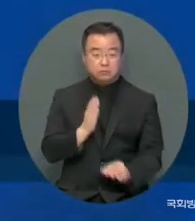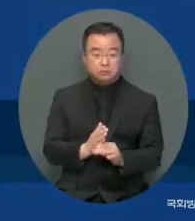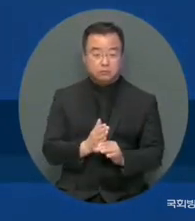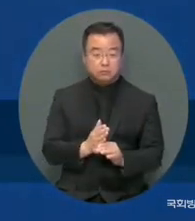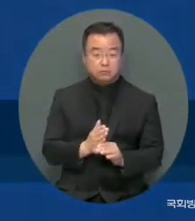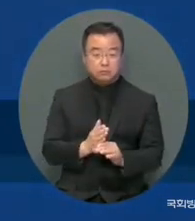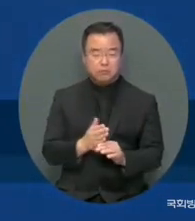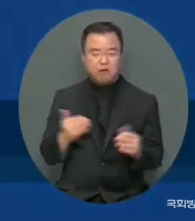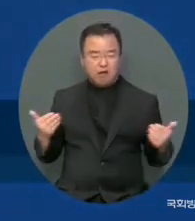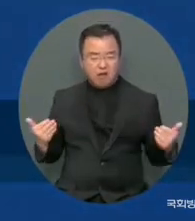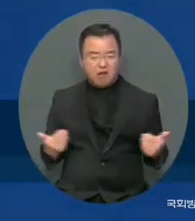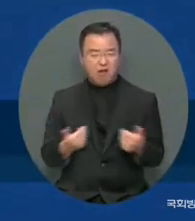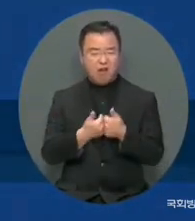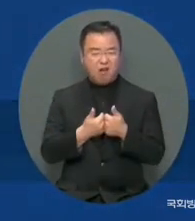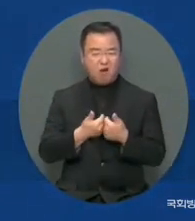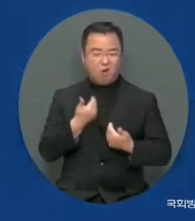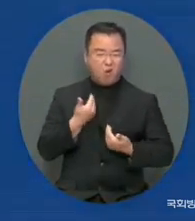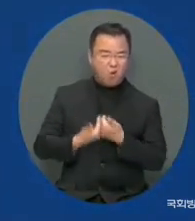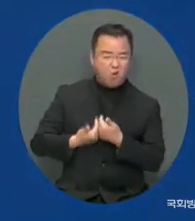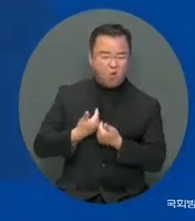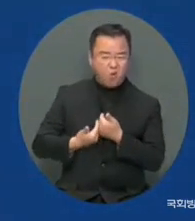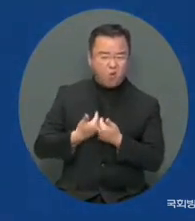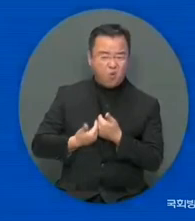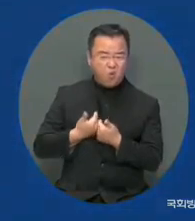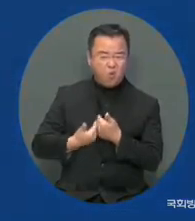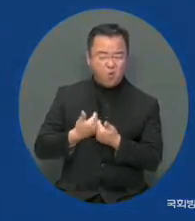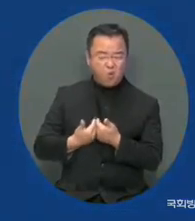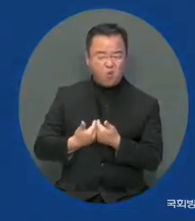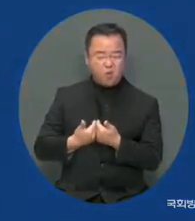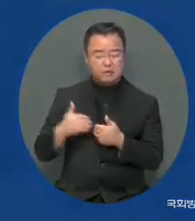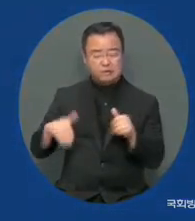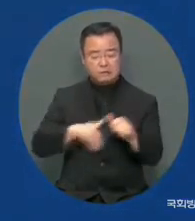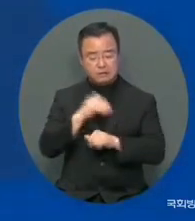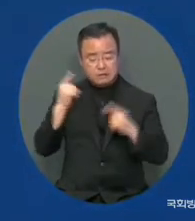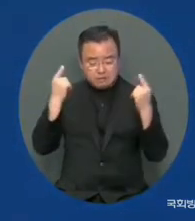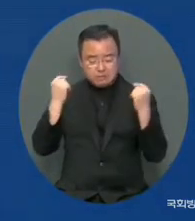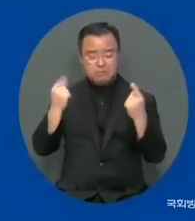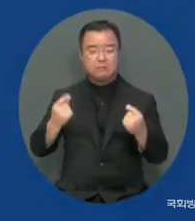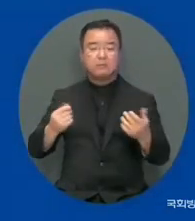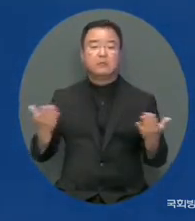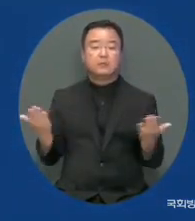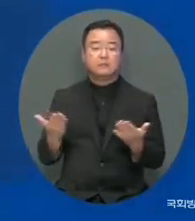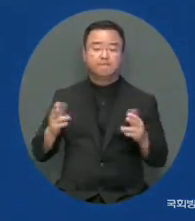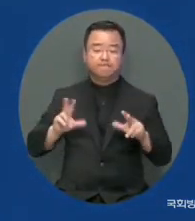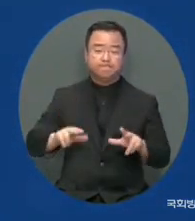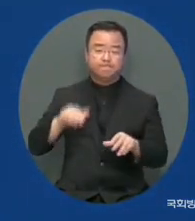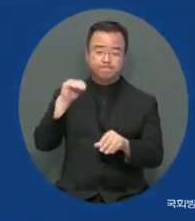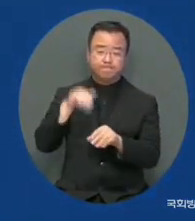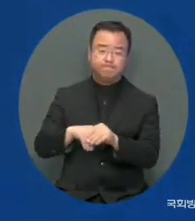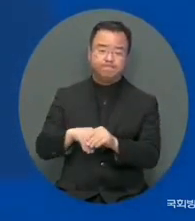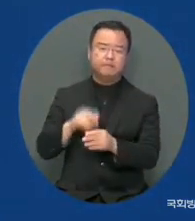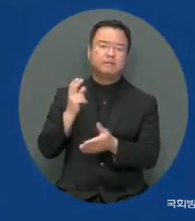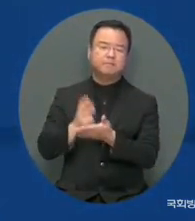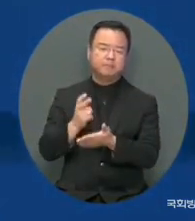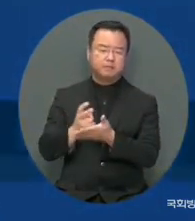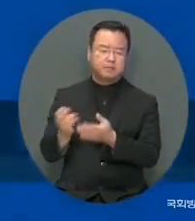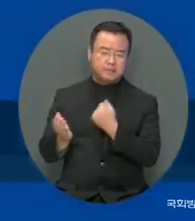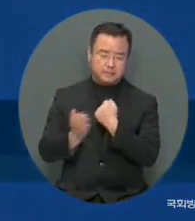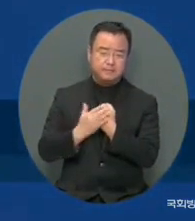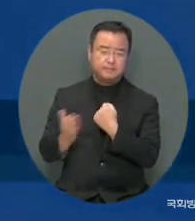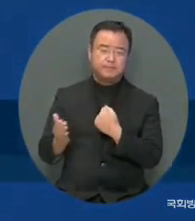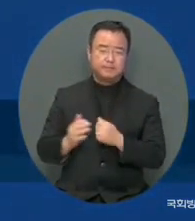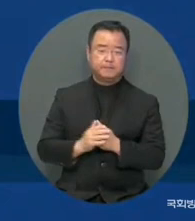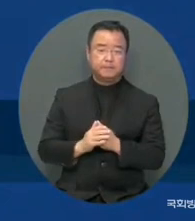극한 대립과 갈등의 정치가 반복되는 핵심 원인은 현행 선거제도에 있습니다. 지금